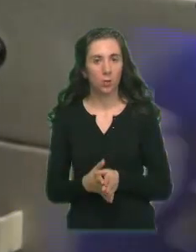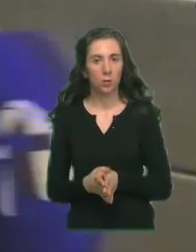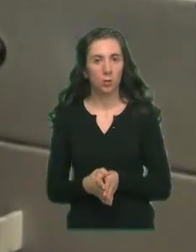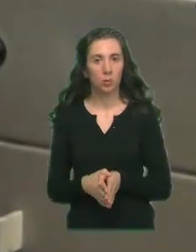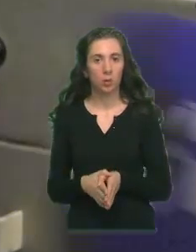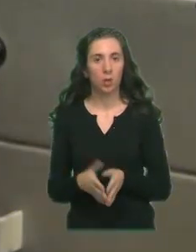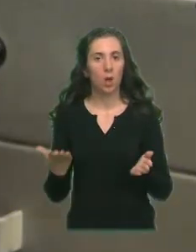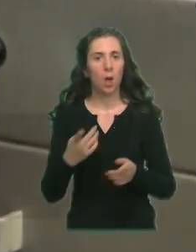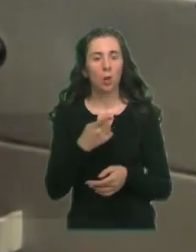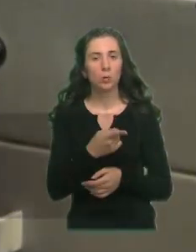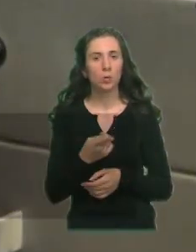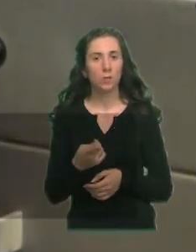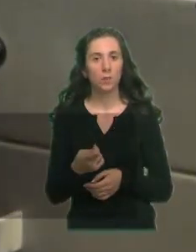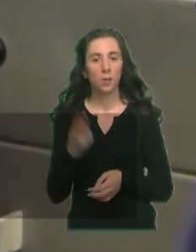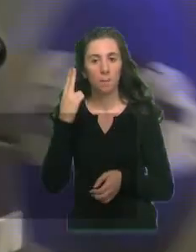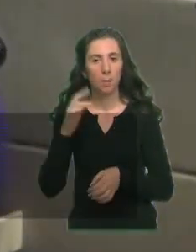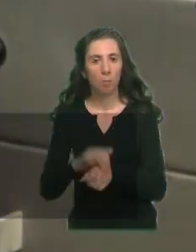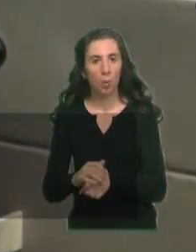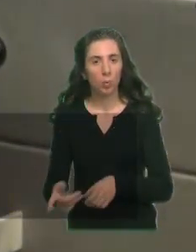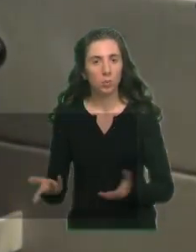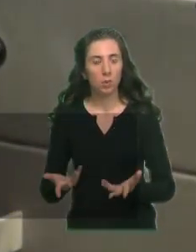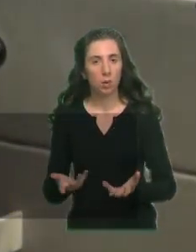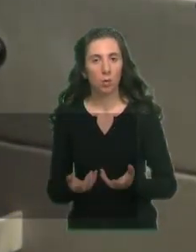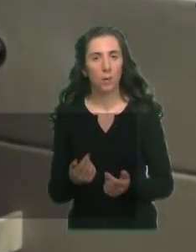Mm-hmm. Kako ste vi to prepoznali?